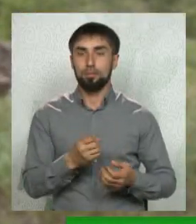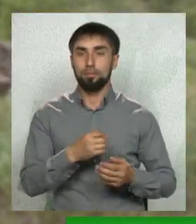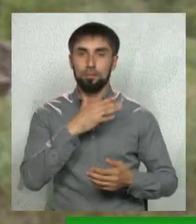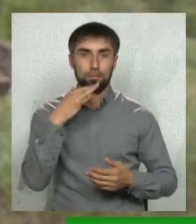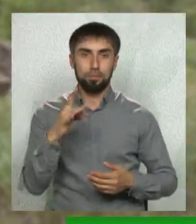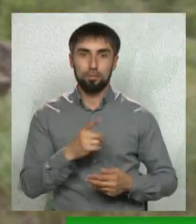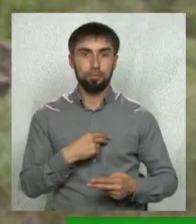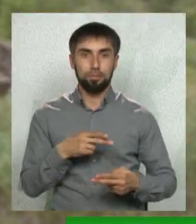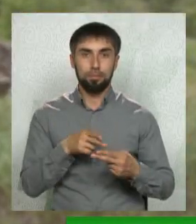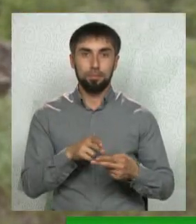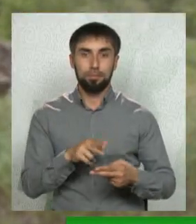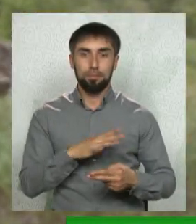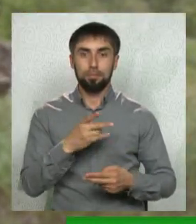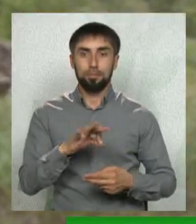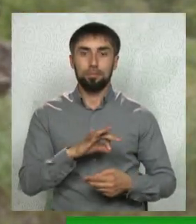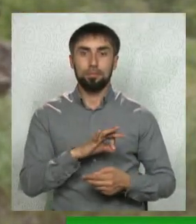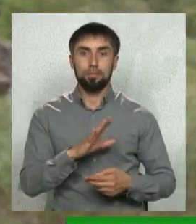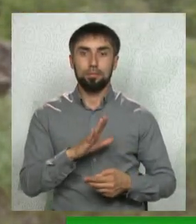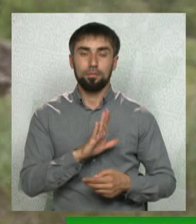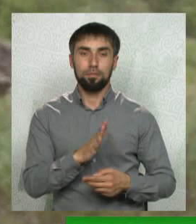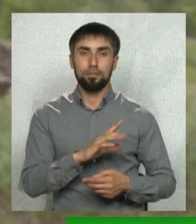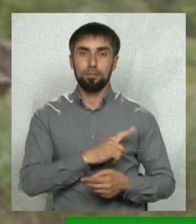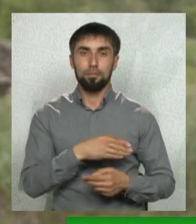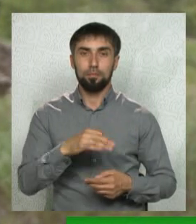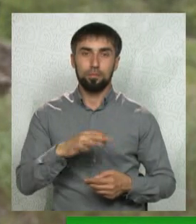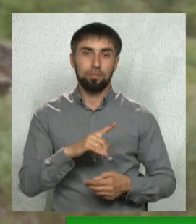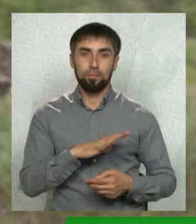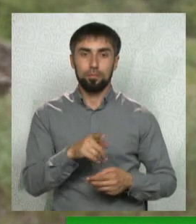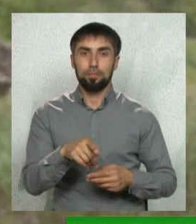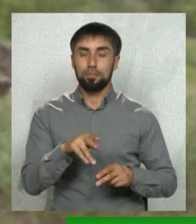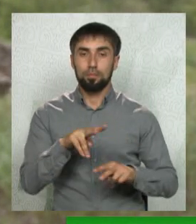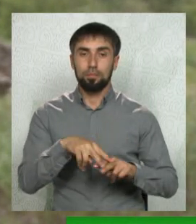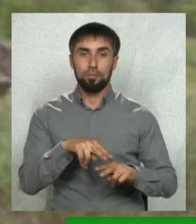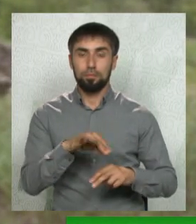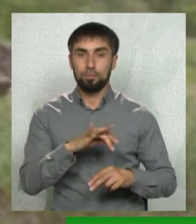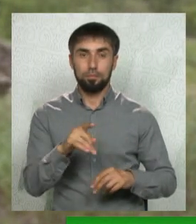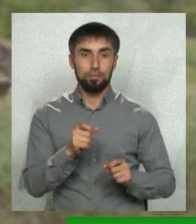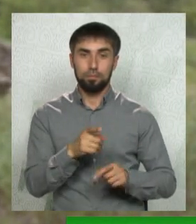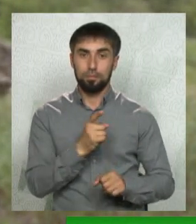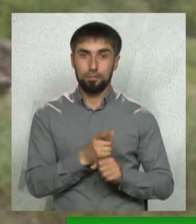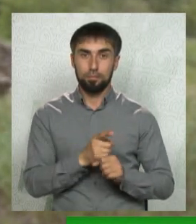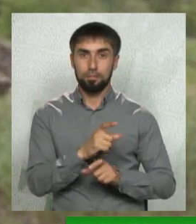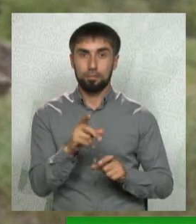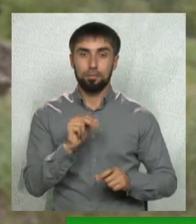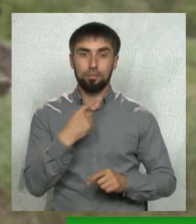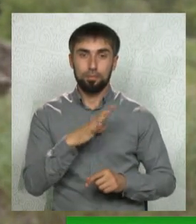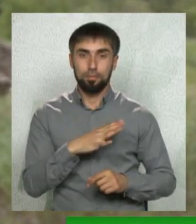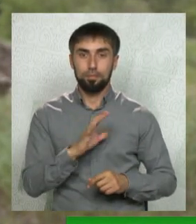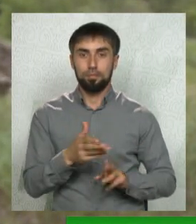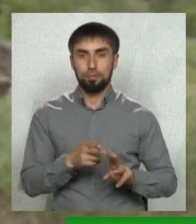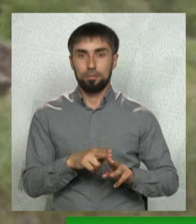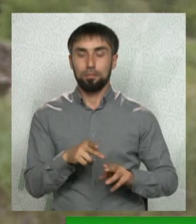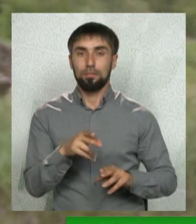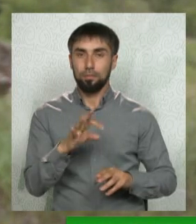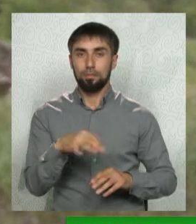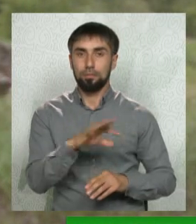сюда выезжали, но в силу того, что не санкционировано здесь выгружать мусор людям, как говорится, с материальной точки зрения